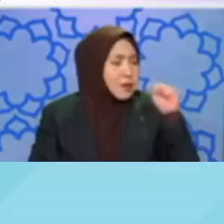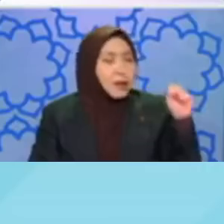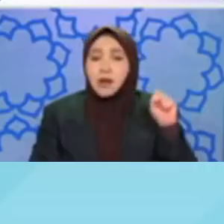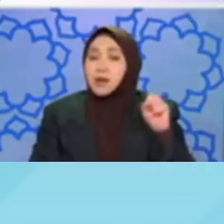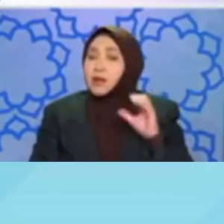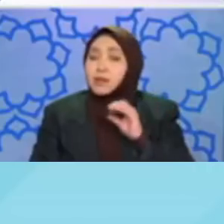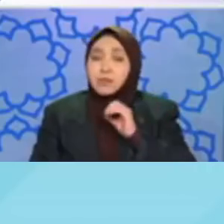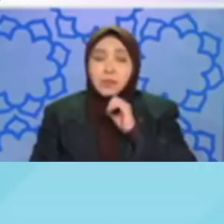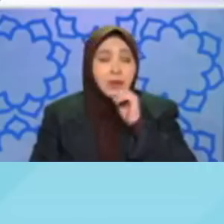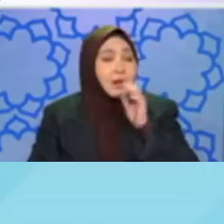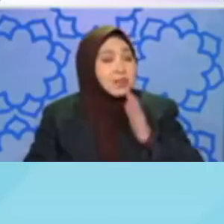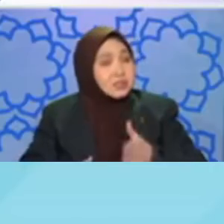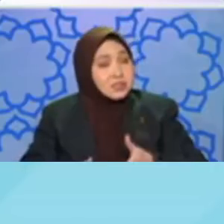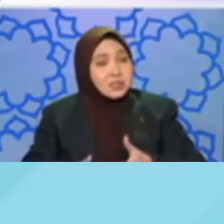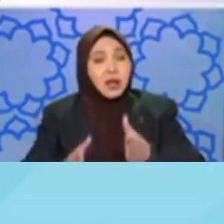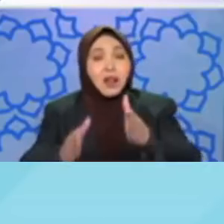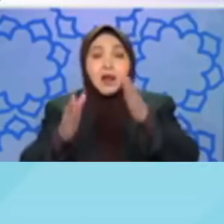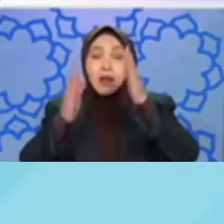الضالين